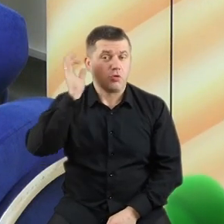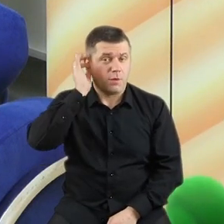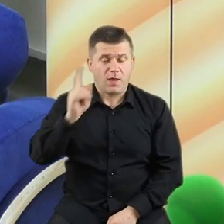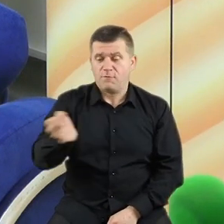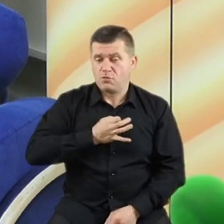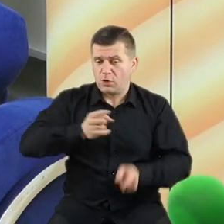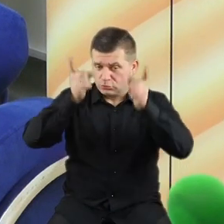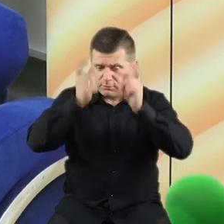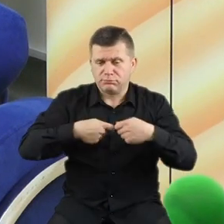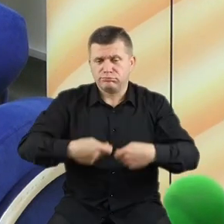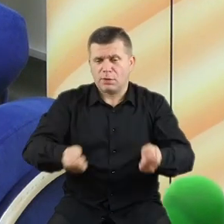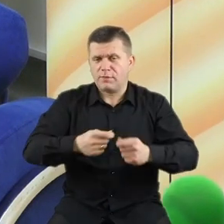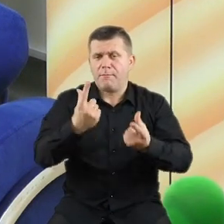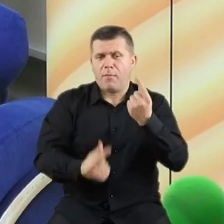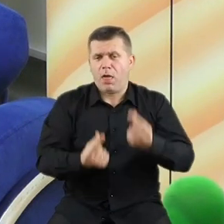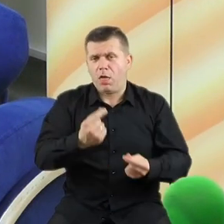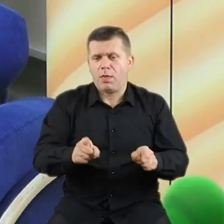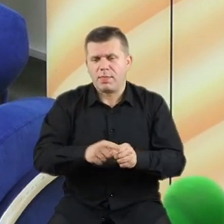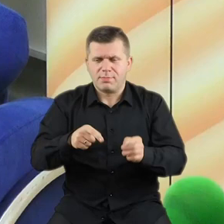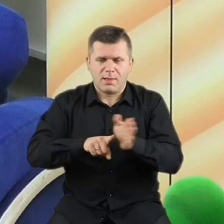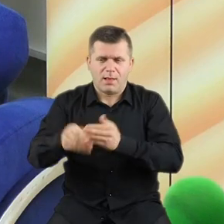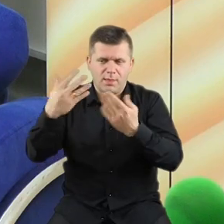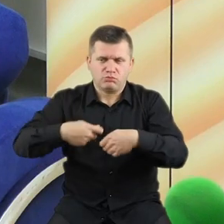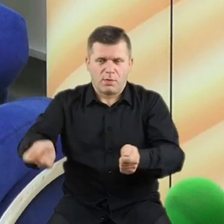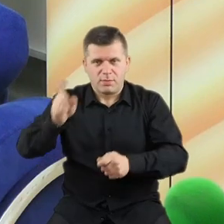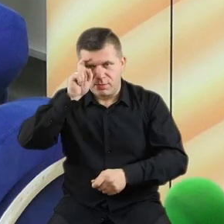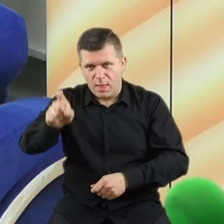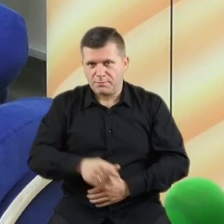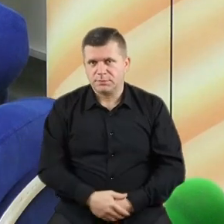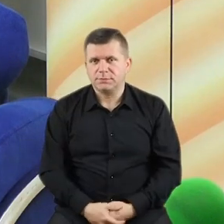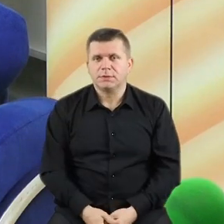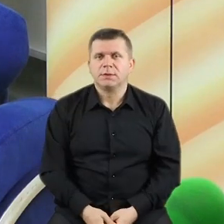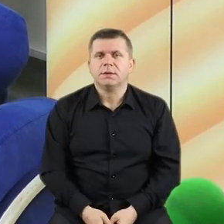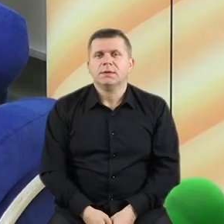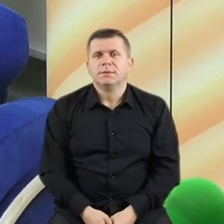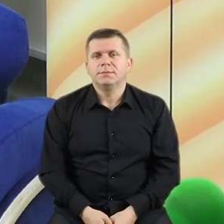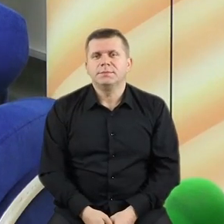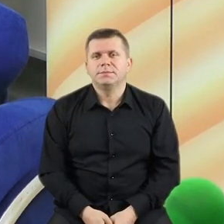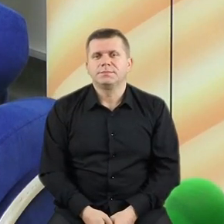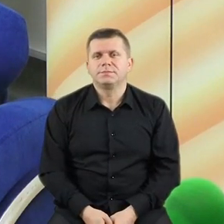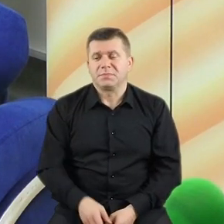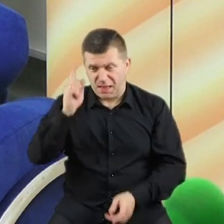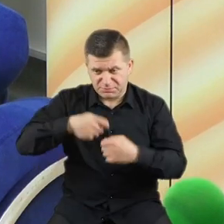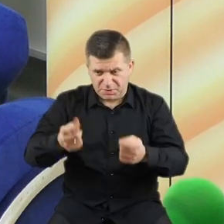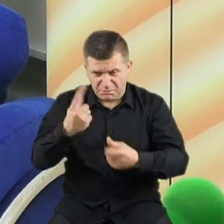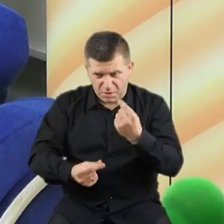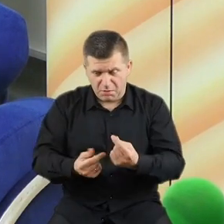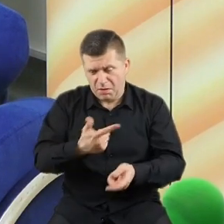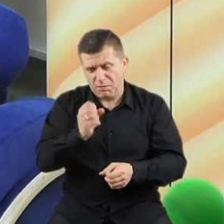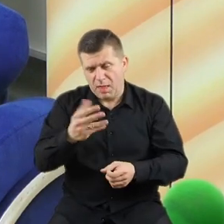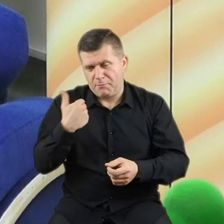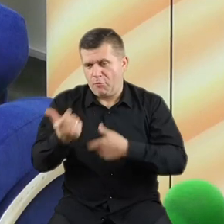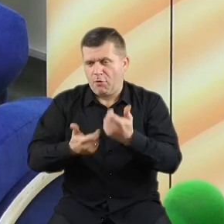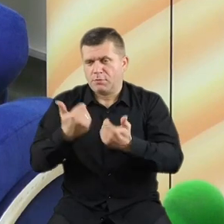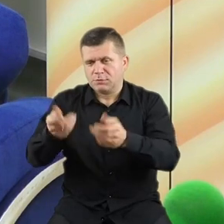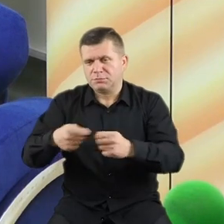kobieta, ta właścicielka krowy sprzedawała mleko i sprzedawała tej Niemce. Co też nie było takie oczywiste, żeby Niemcowi sprzedawać mleko polskie,